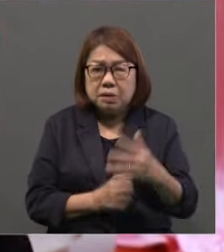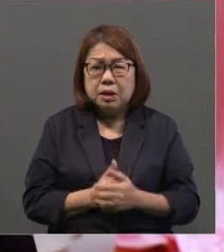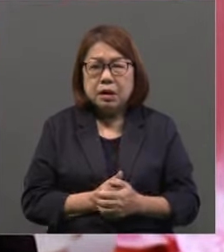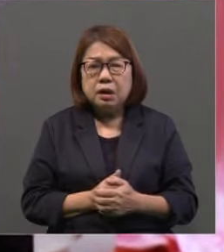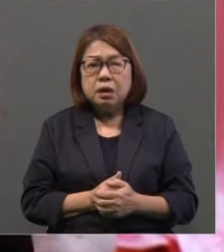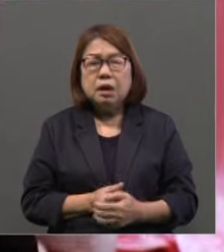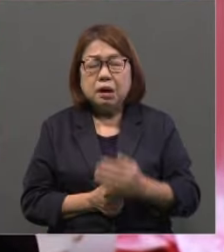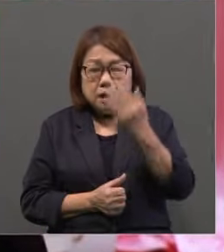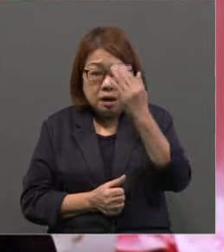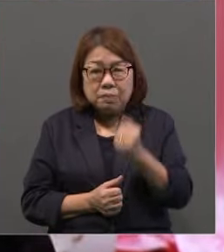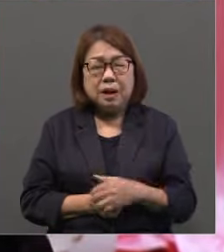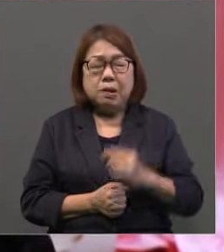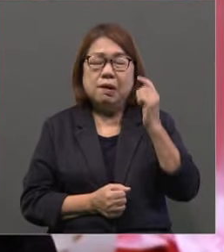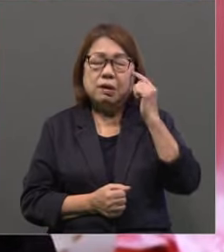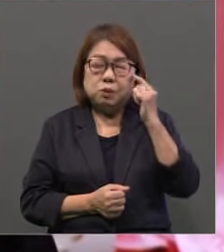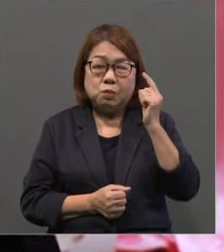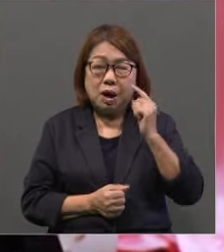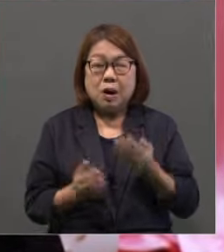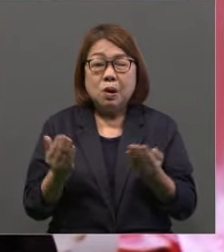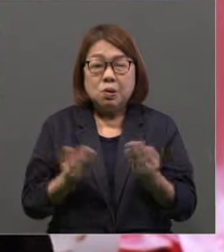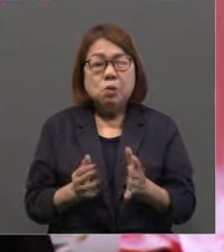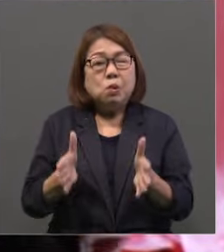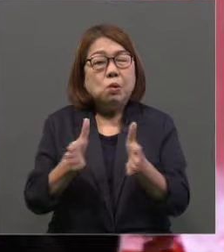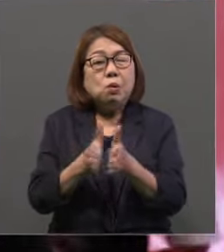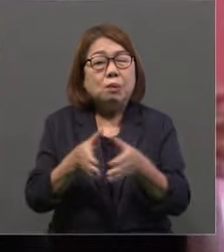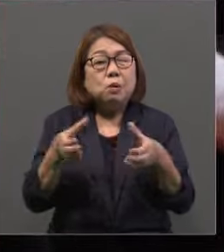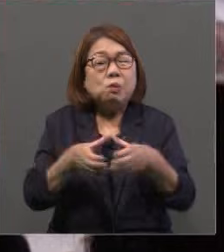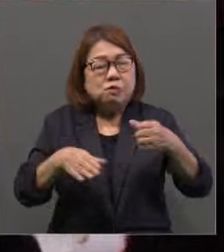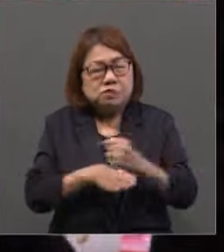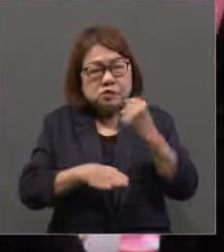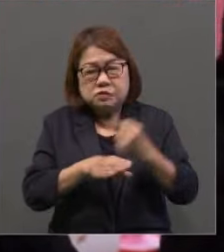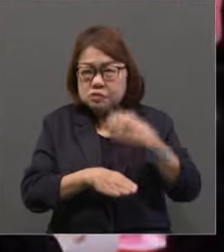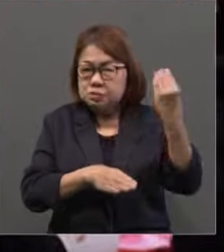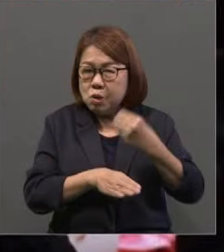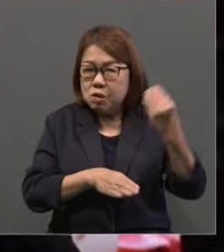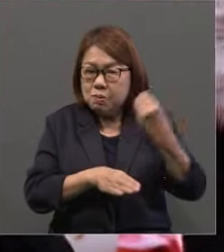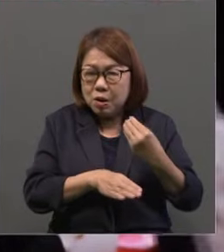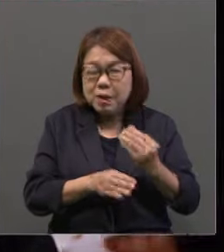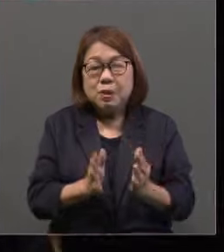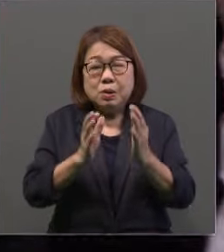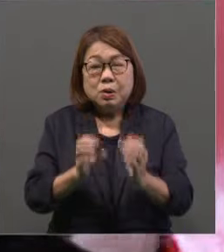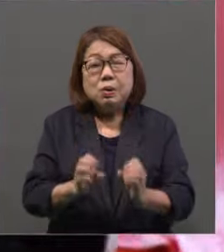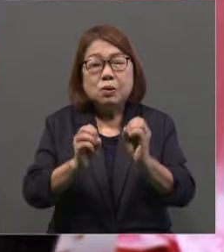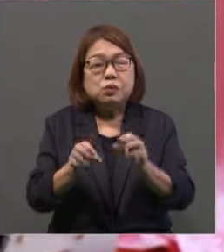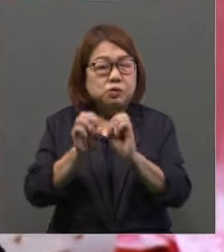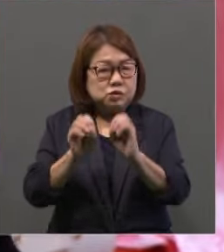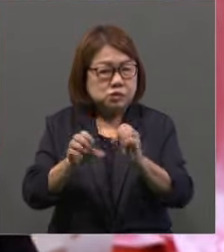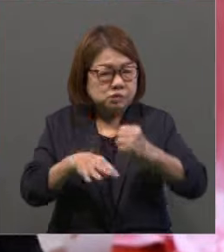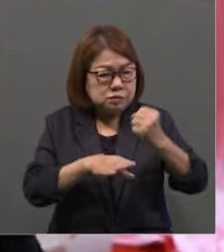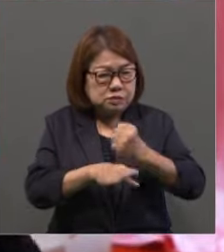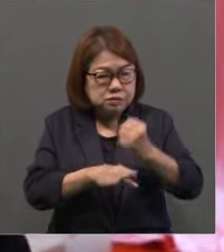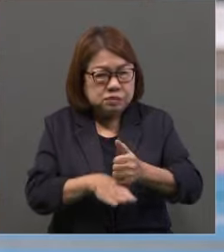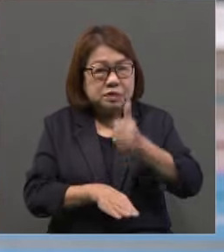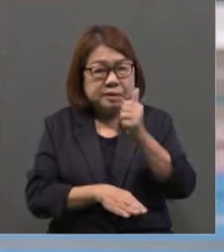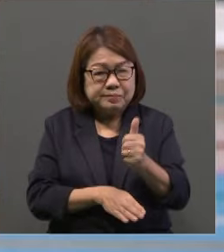ขามีการแบบมาฝึกซ้อมเป็นประจำแล้วก็คุณครูเขาฝึกซ้อมให้เป็นอย่างดีด้วย